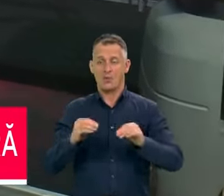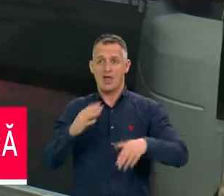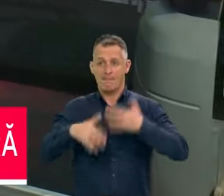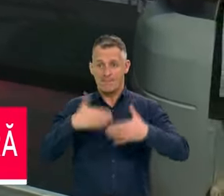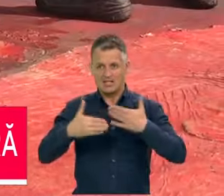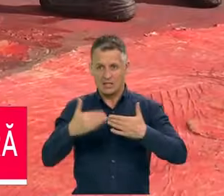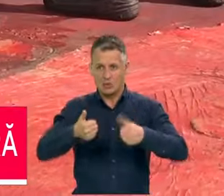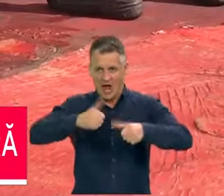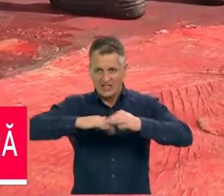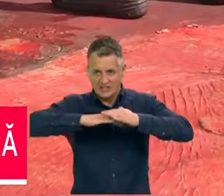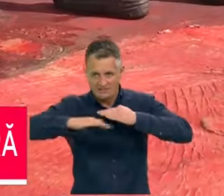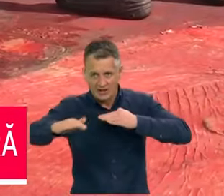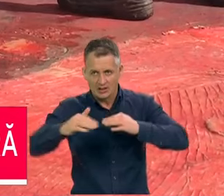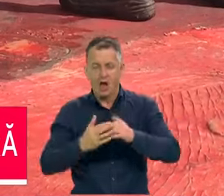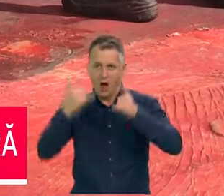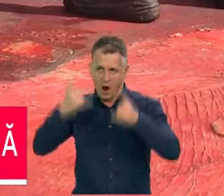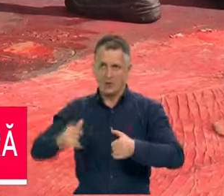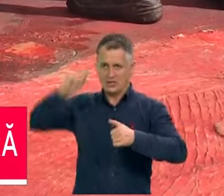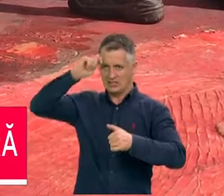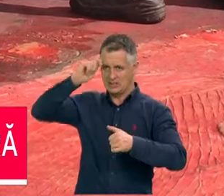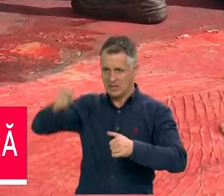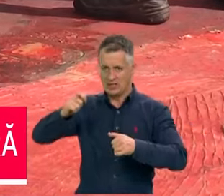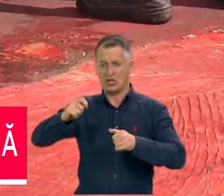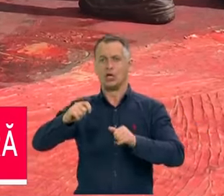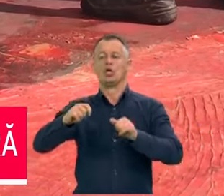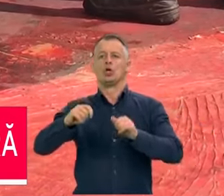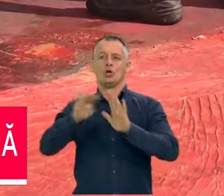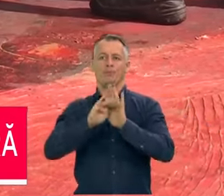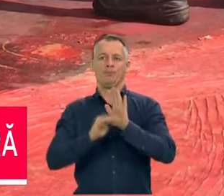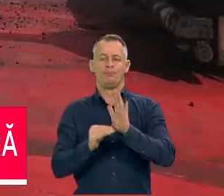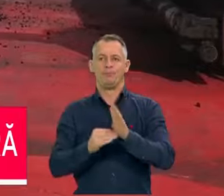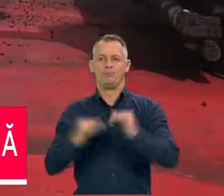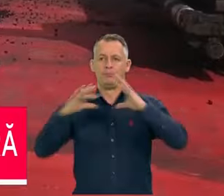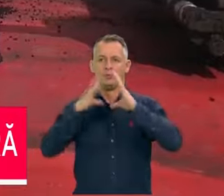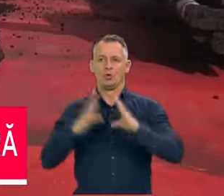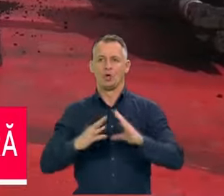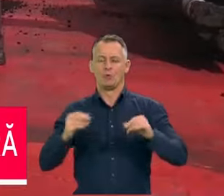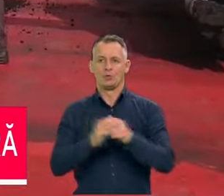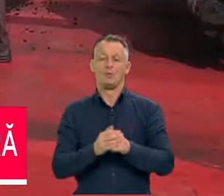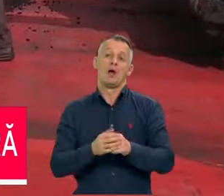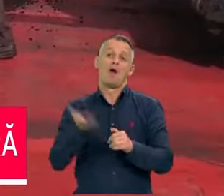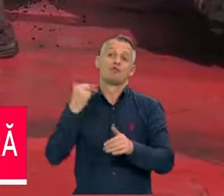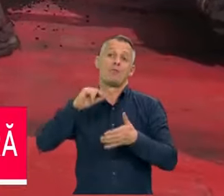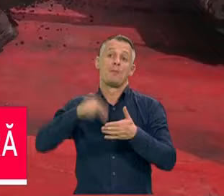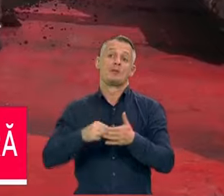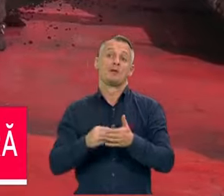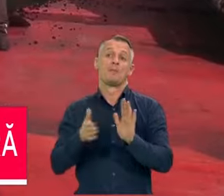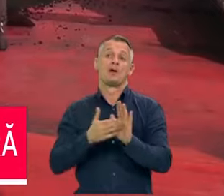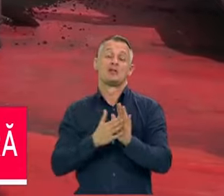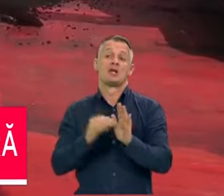nu respect întru totul normativele românești proiectarea inițială a fost făcută în baza normativelor